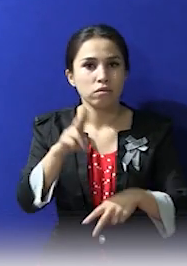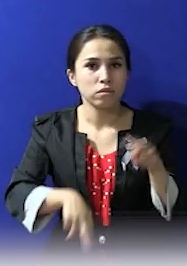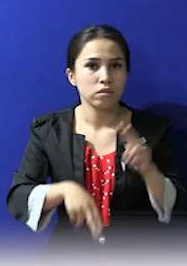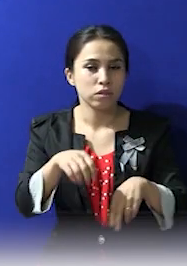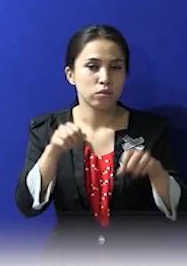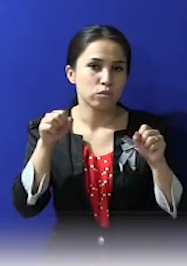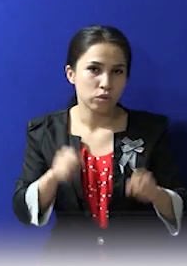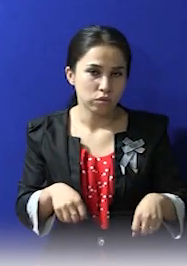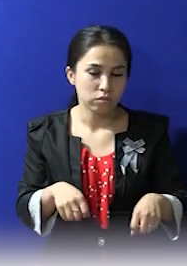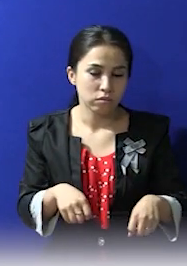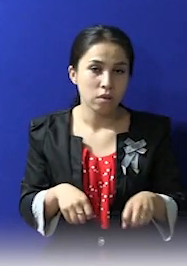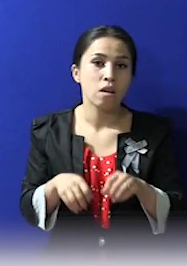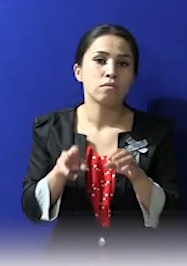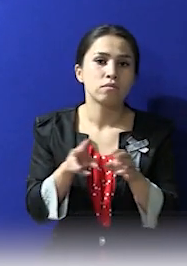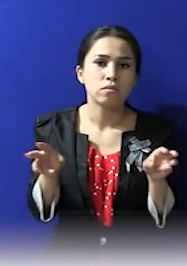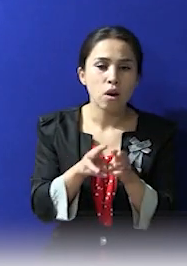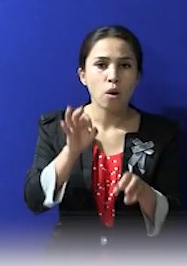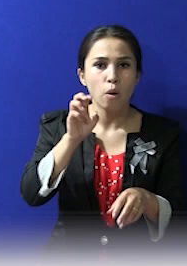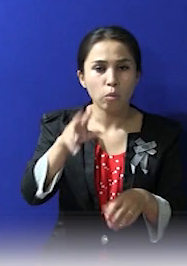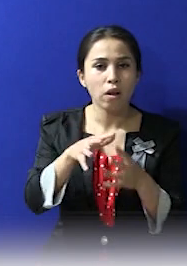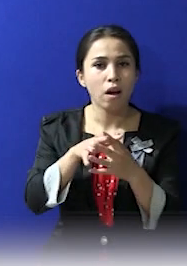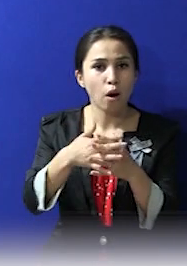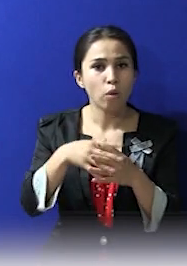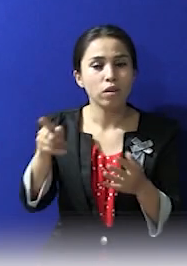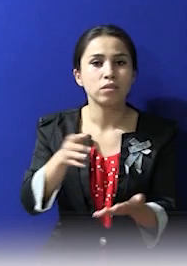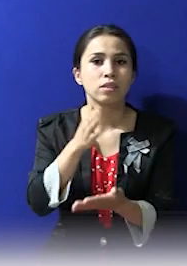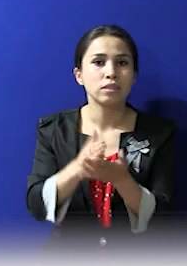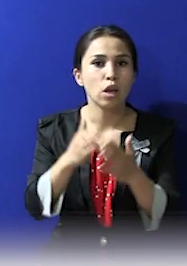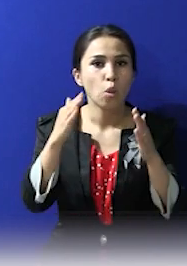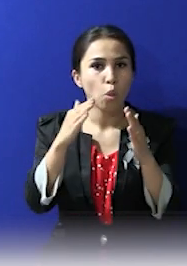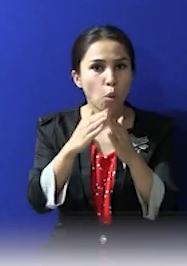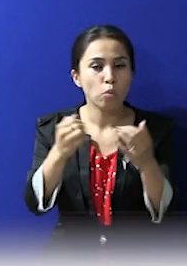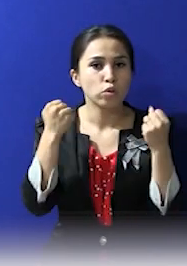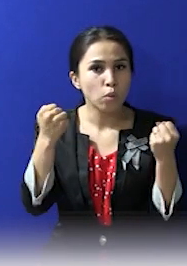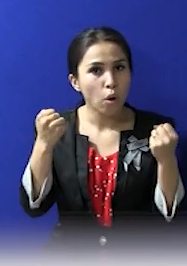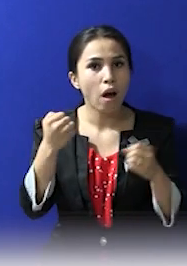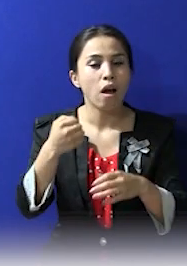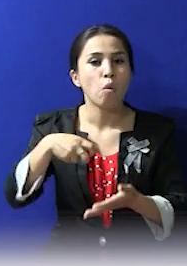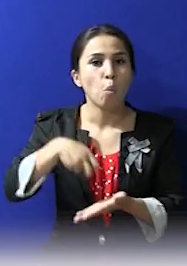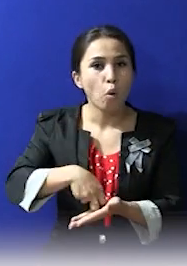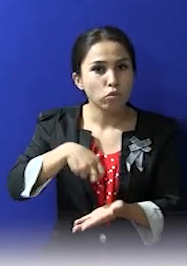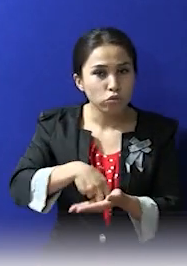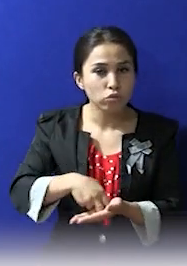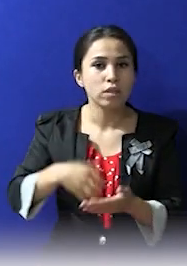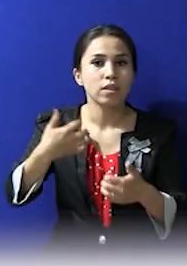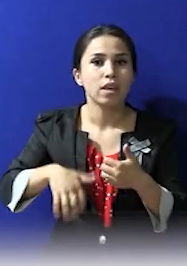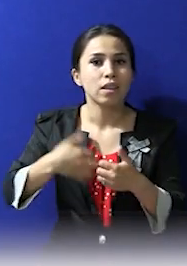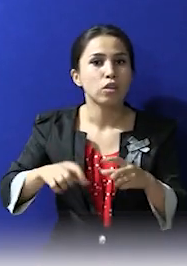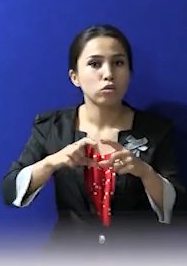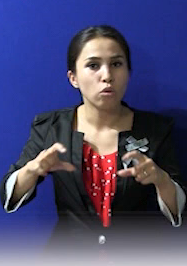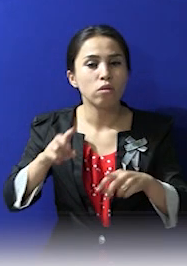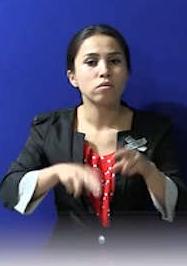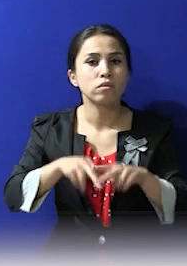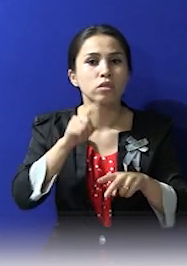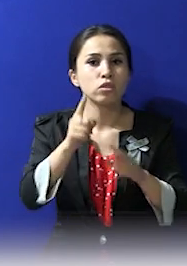компанией должны иметь субъекты малого-среднего бизнеса, в первую очередь сферы услуг. Переполненные контейнеры и площадки есть